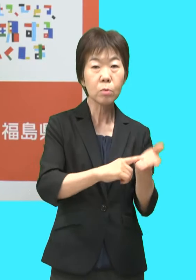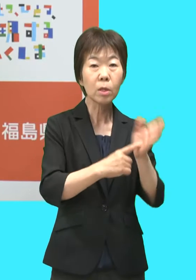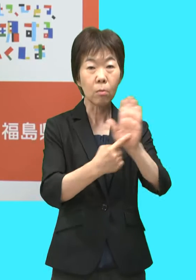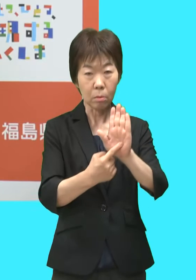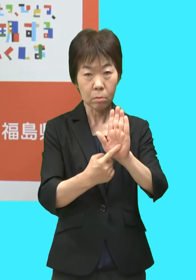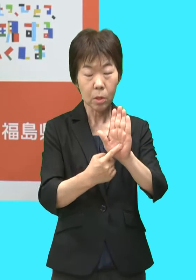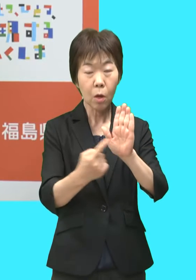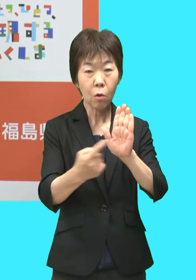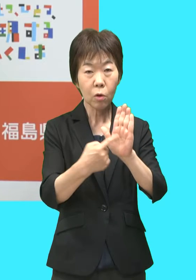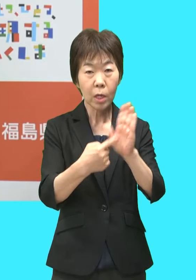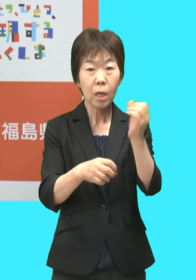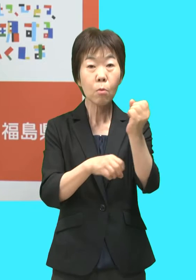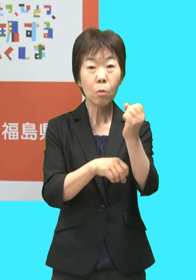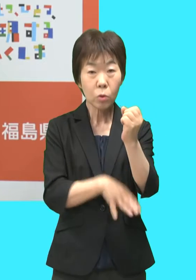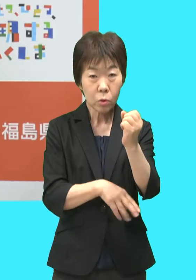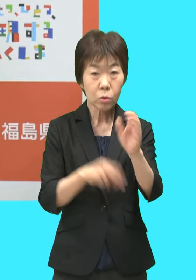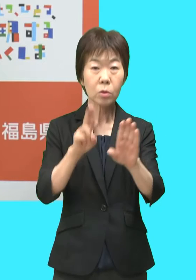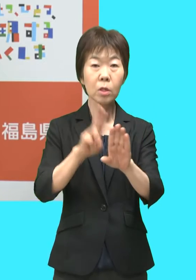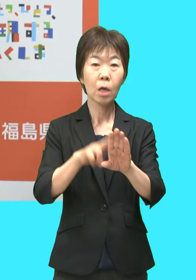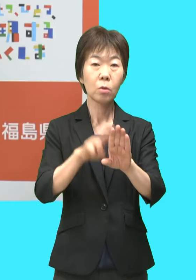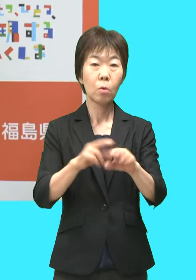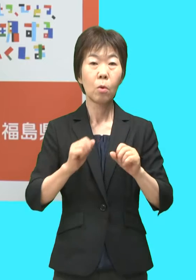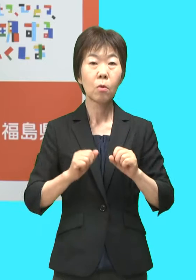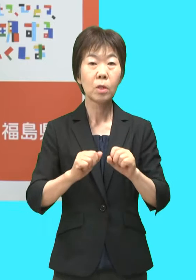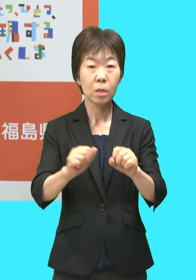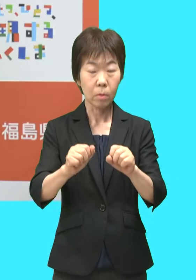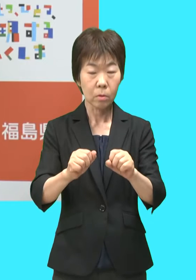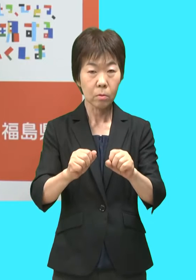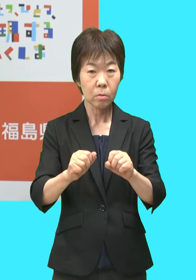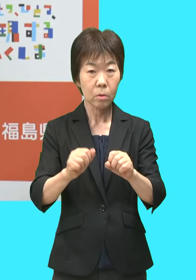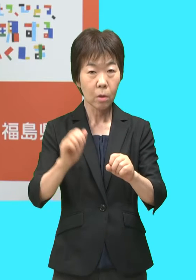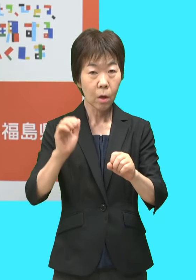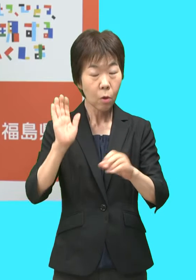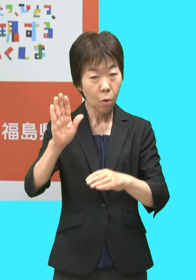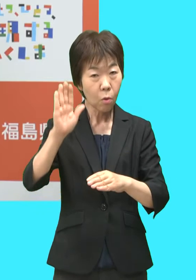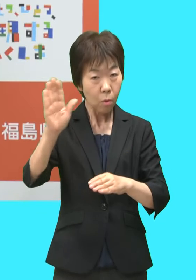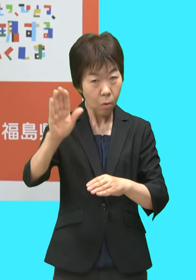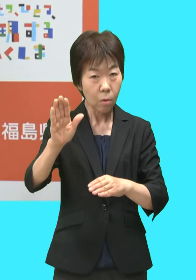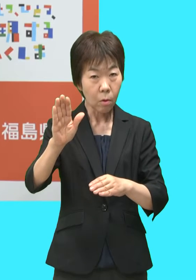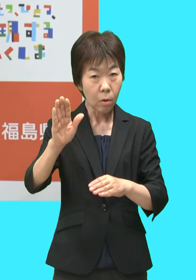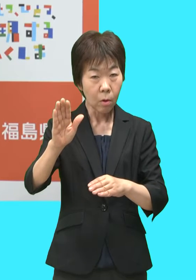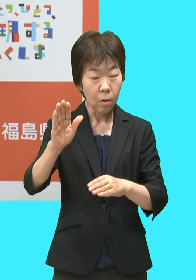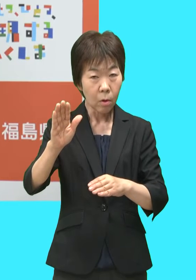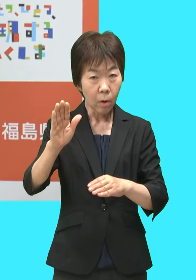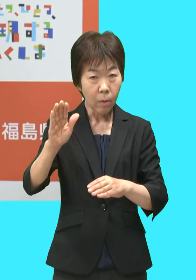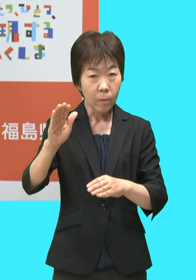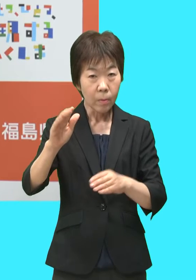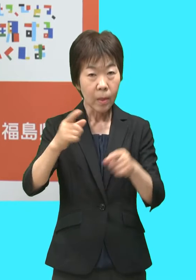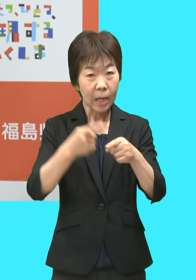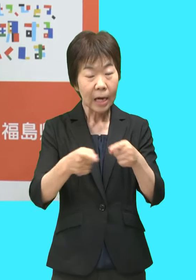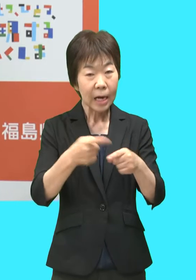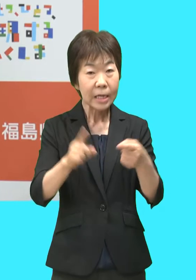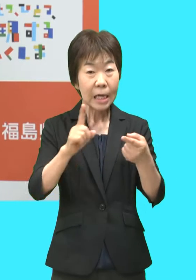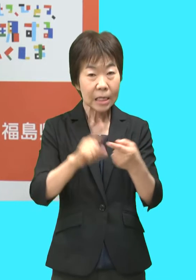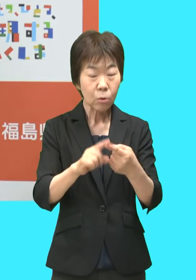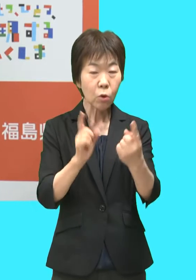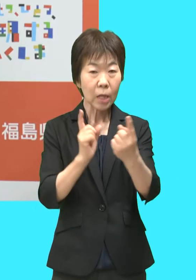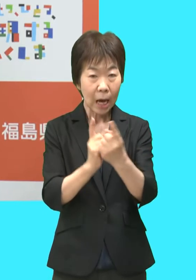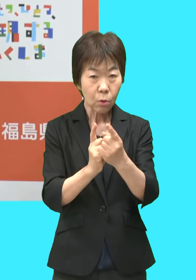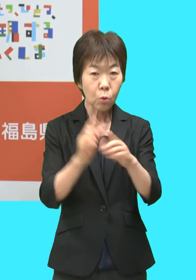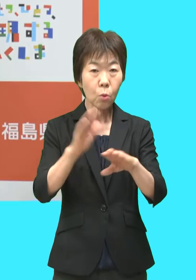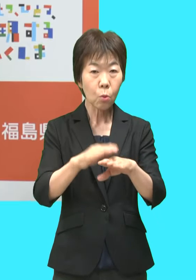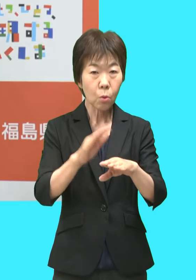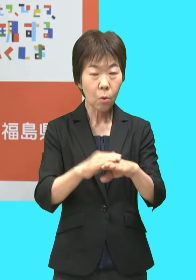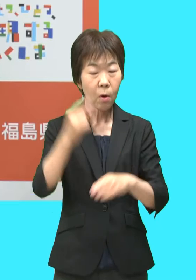に基づく検討も行っておりますので、今後段階的にどう対応していくかということを探っていきたいと思